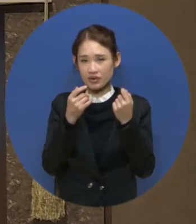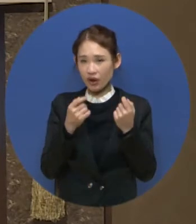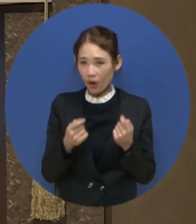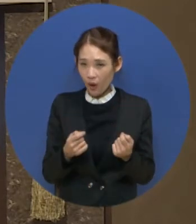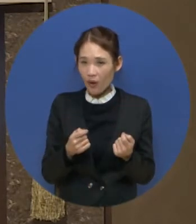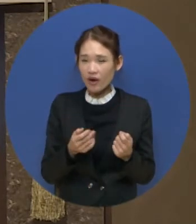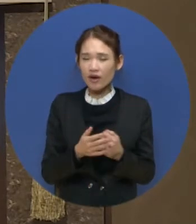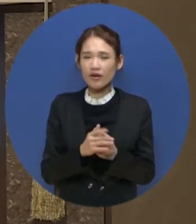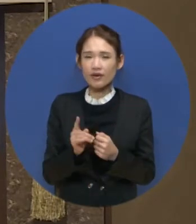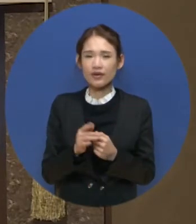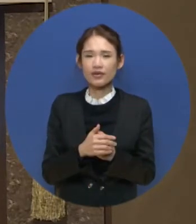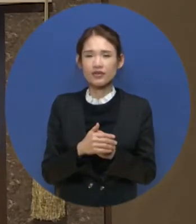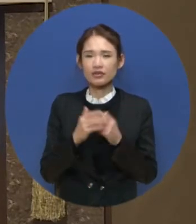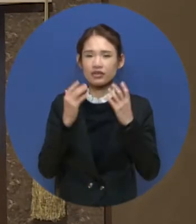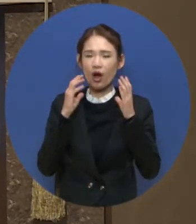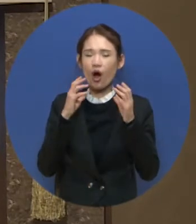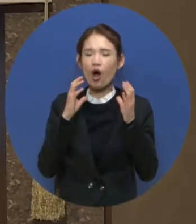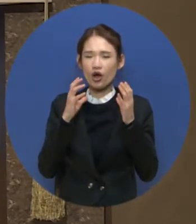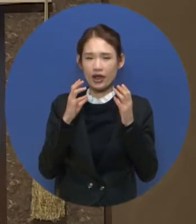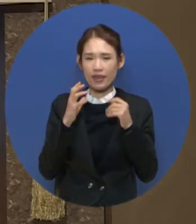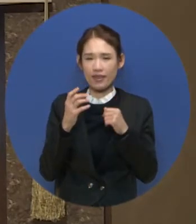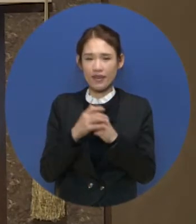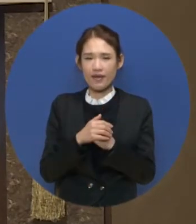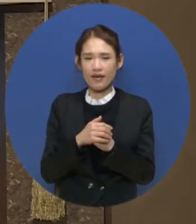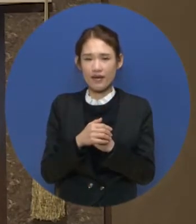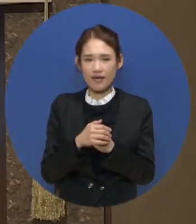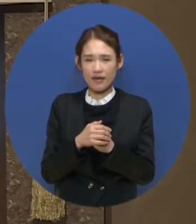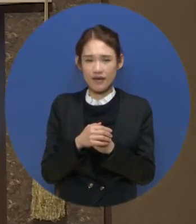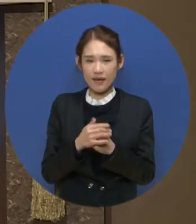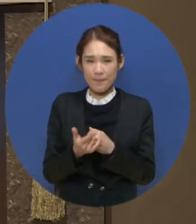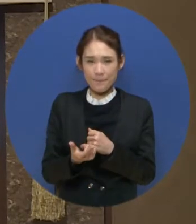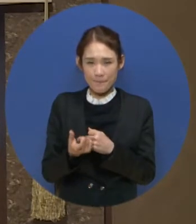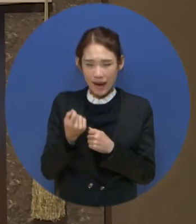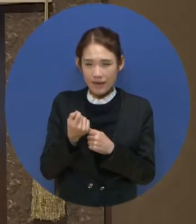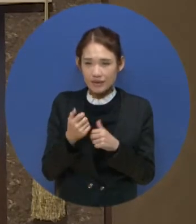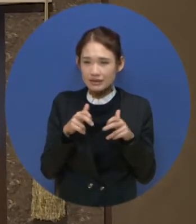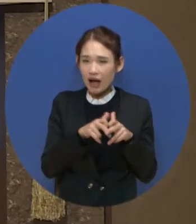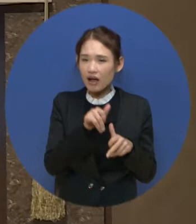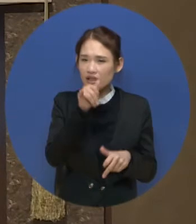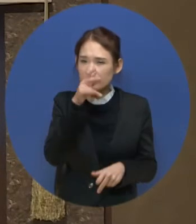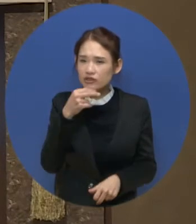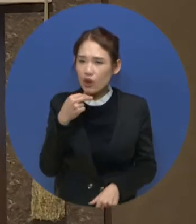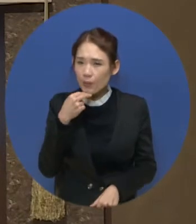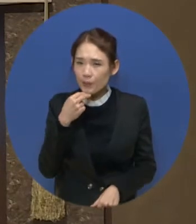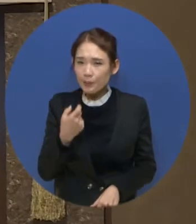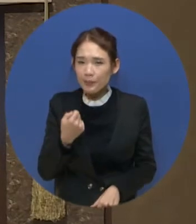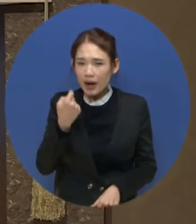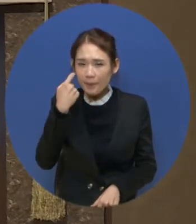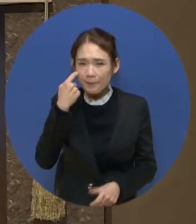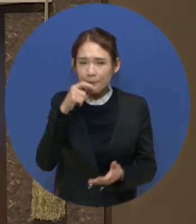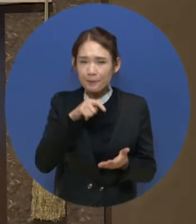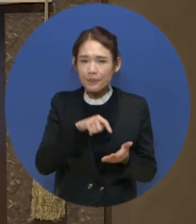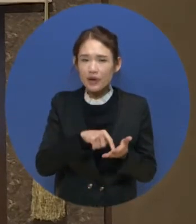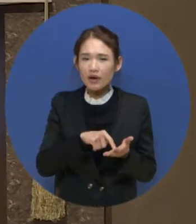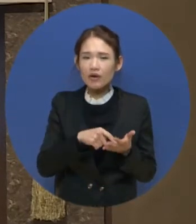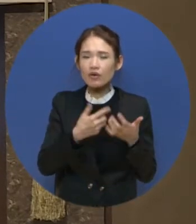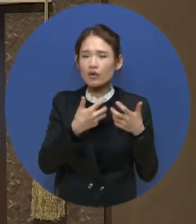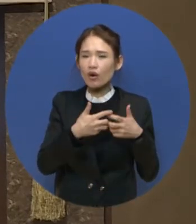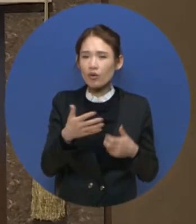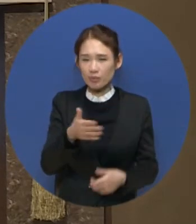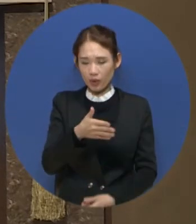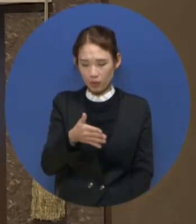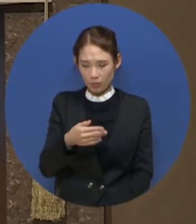것들은 이제 어린아이들을 조기에 장애가 있는지 없는지를 이렇게 걸러내는 그런